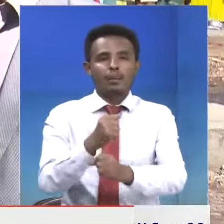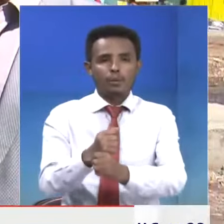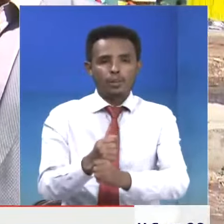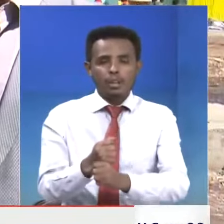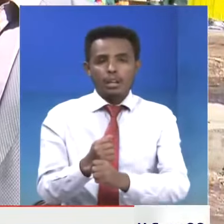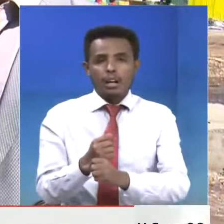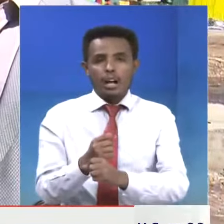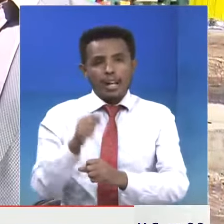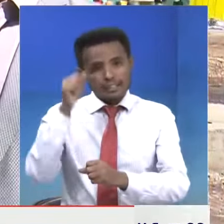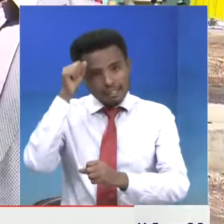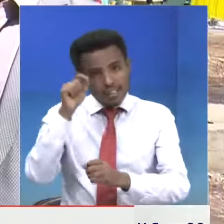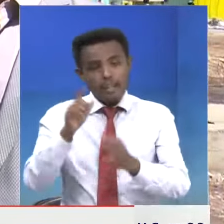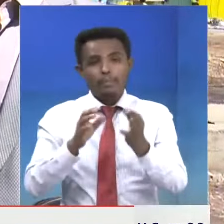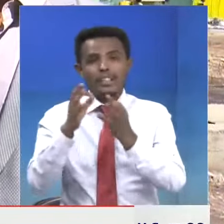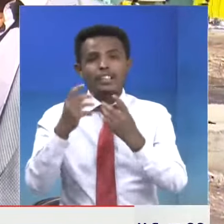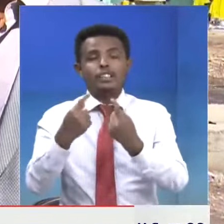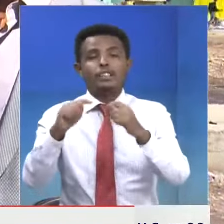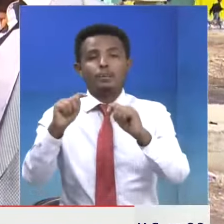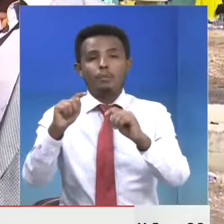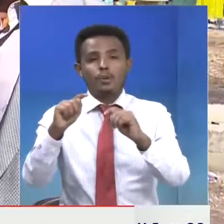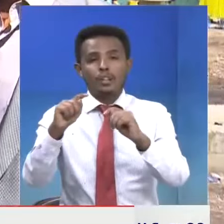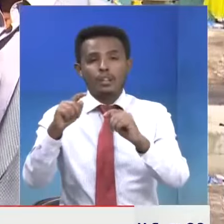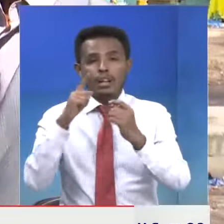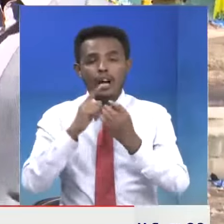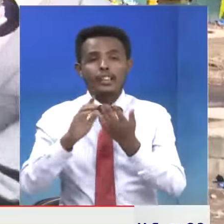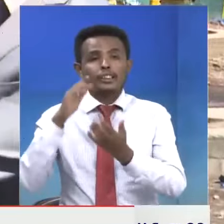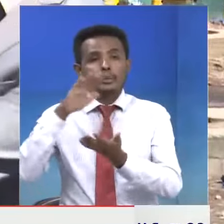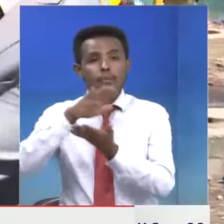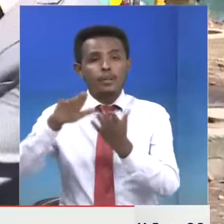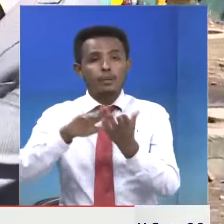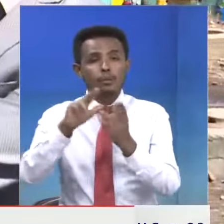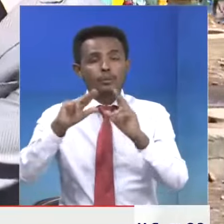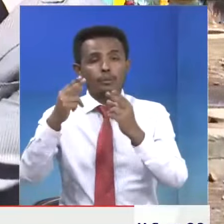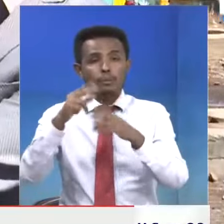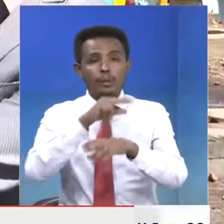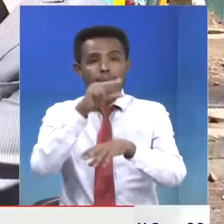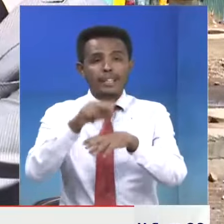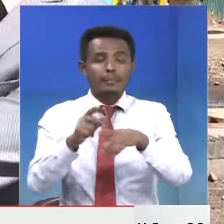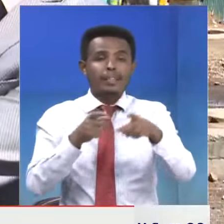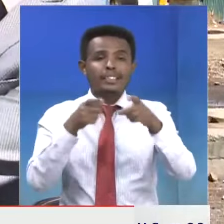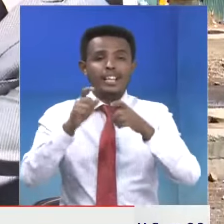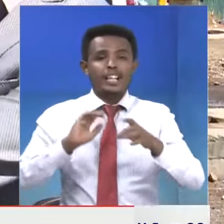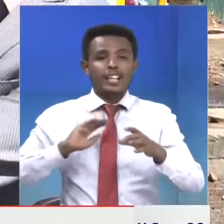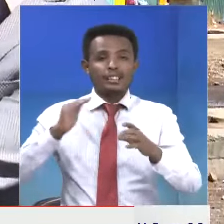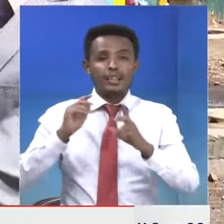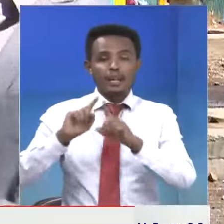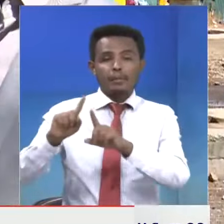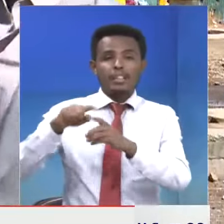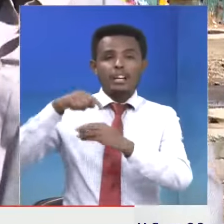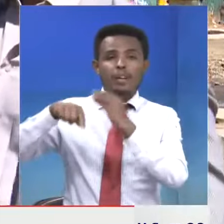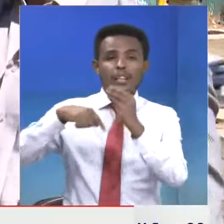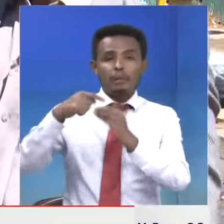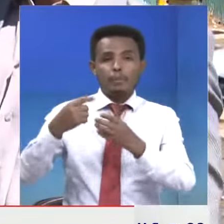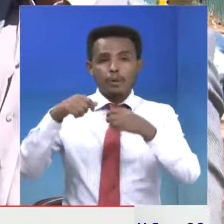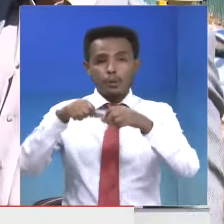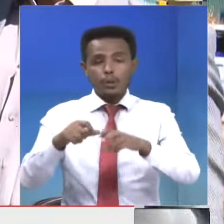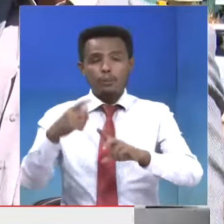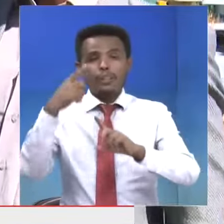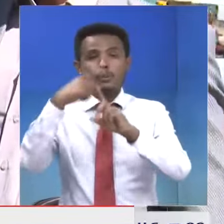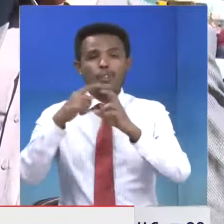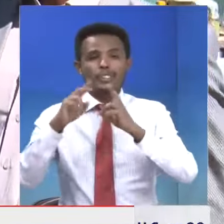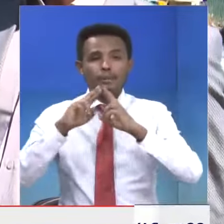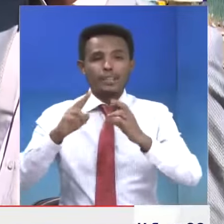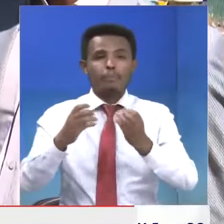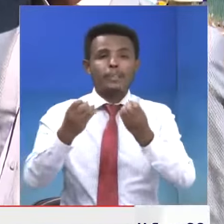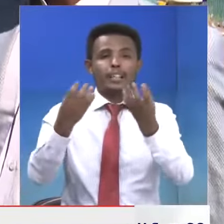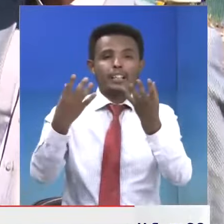ኦኬ፣ አንተ ለመግለጽ እንደሞከርከው አሸባሪው የትግራይ ወራሪ ኃይል በብሔረሰብ አስተዳደራችን በተለያዩ አካባቢዎች በቆየባቸው ወራቶች እጅግ በጣም